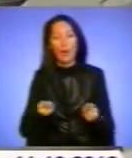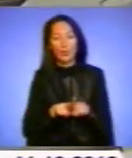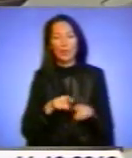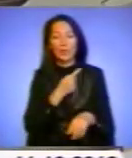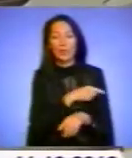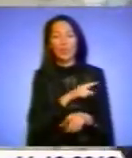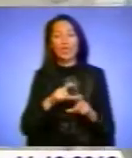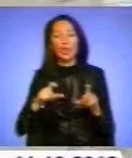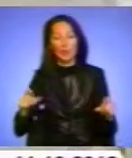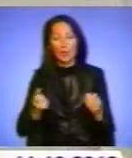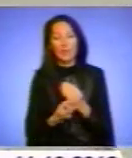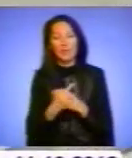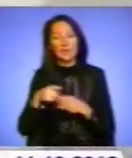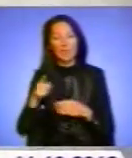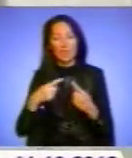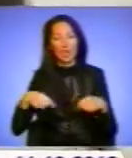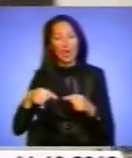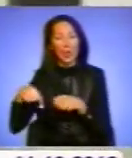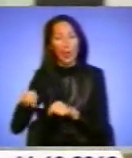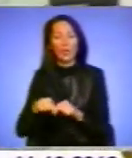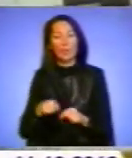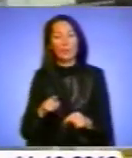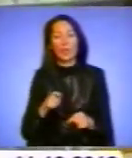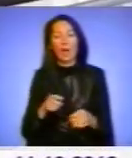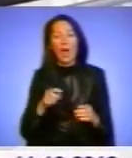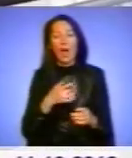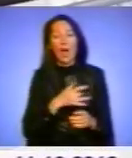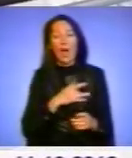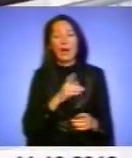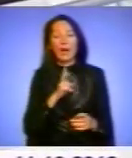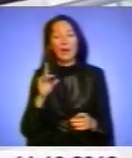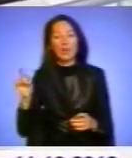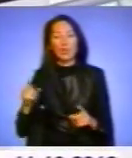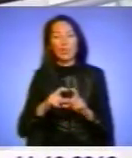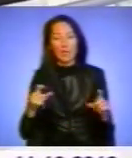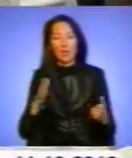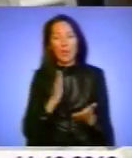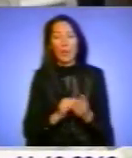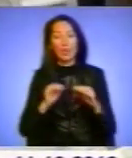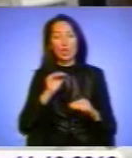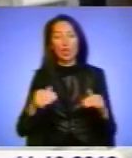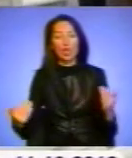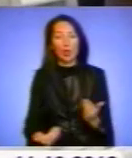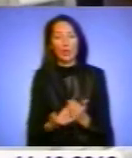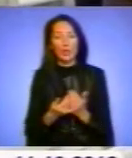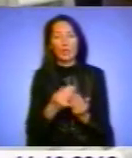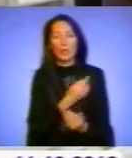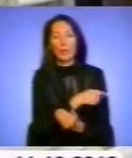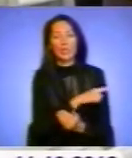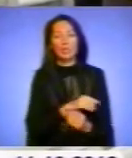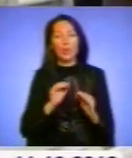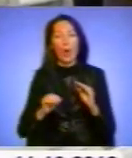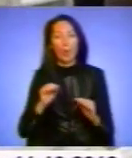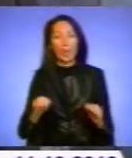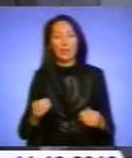з'являтимуться і в інших регіонах. Глава держави додав, що кардіологічні заклади безумовно мають оснащуватися новітнім медичним обладнанням та